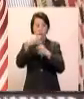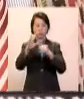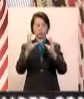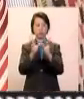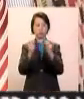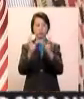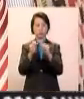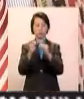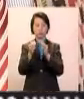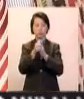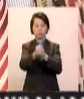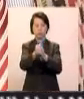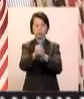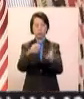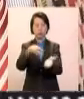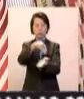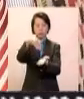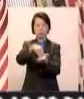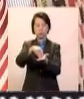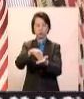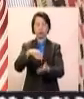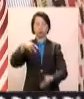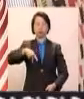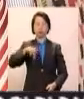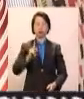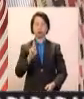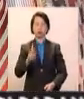mesyuarat Majlis Pimpinan Pusat PKR.